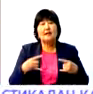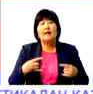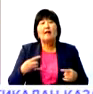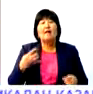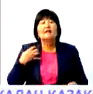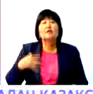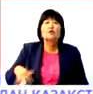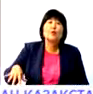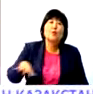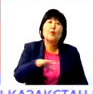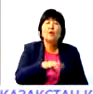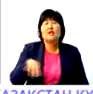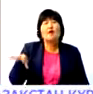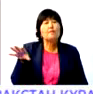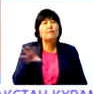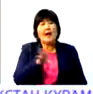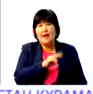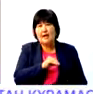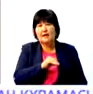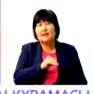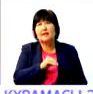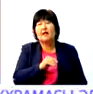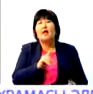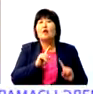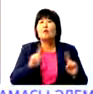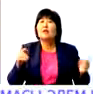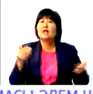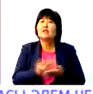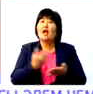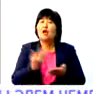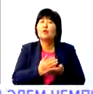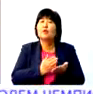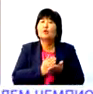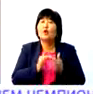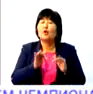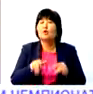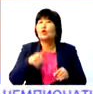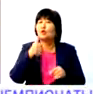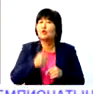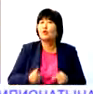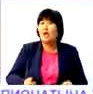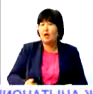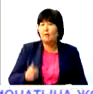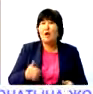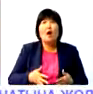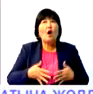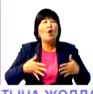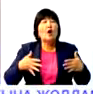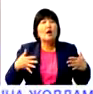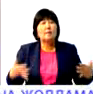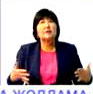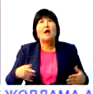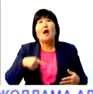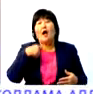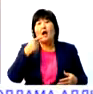сыр өңіріндегі барлық баспасөз ақпарат құралдарының ішінде соқтығы биек, ауқымы кең,